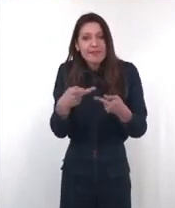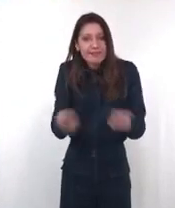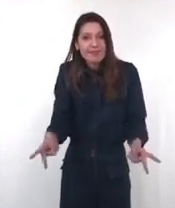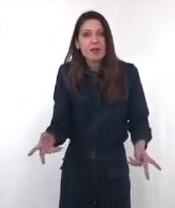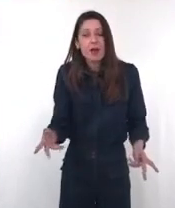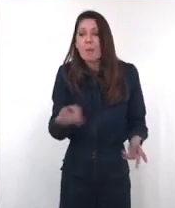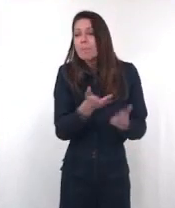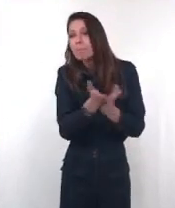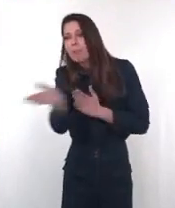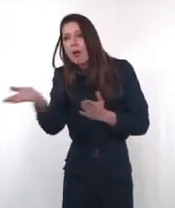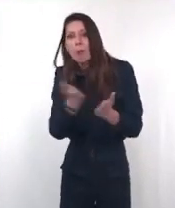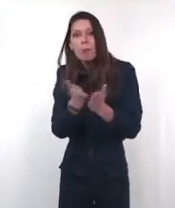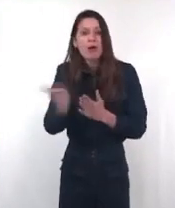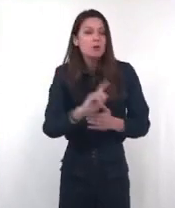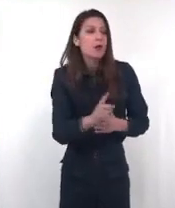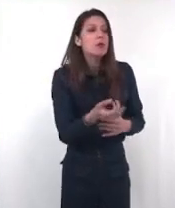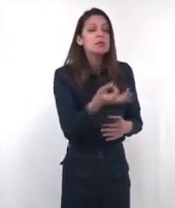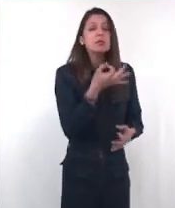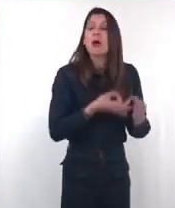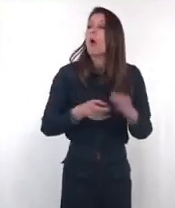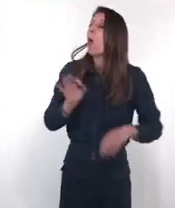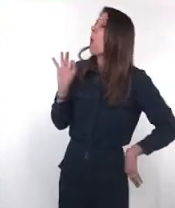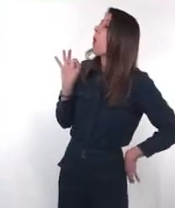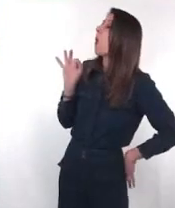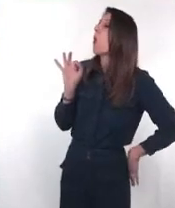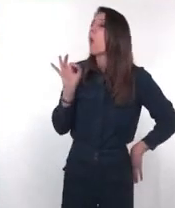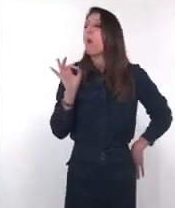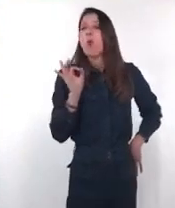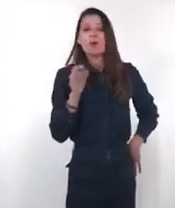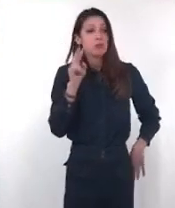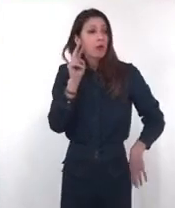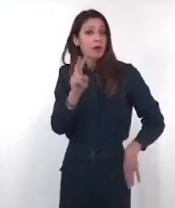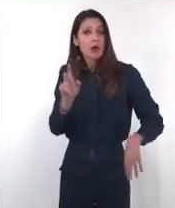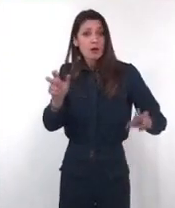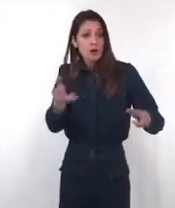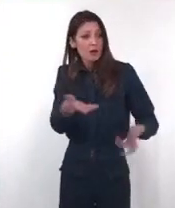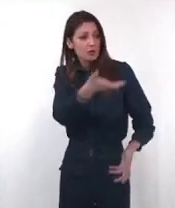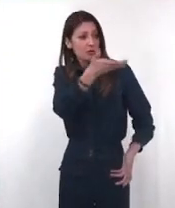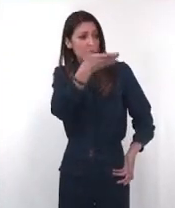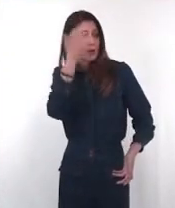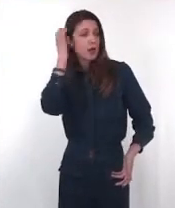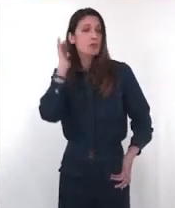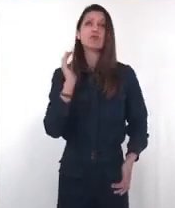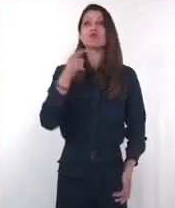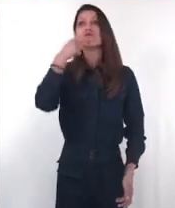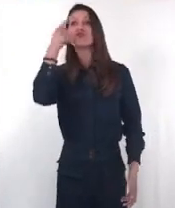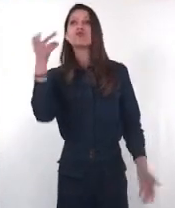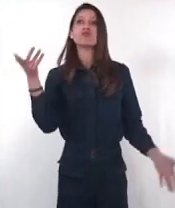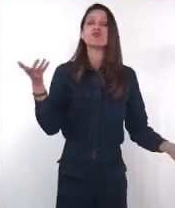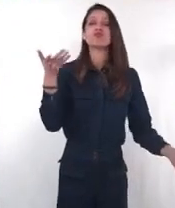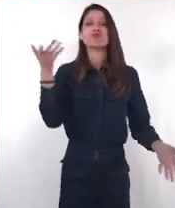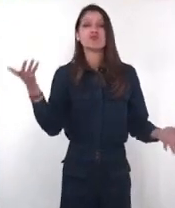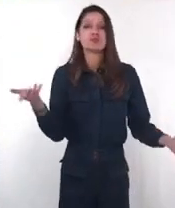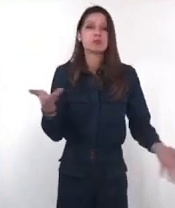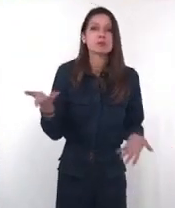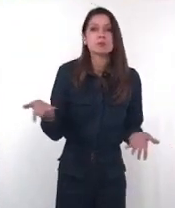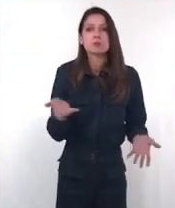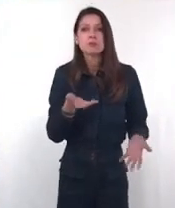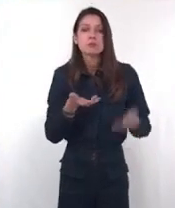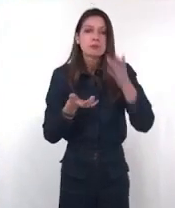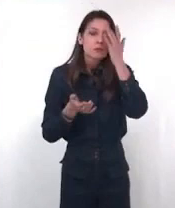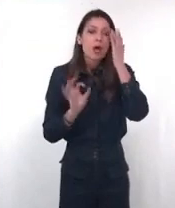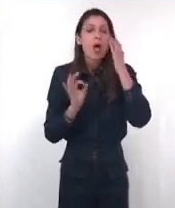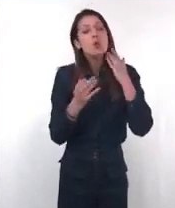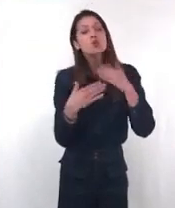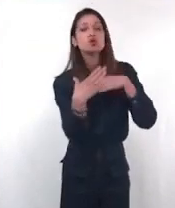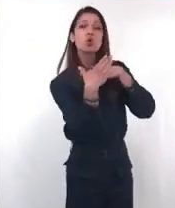maintenant dédaigneux, parce que vous regardez même pas, regardez-vous à la télé. Hein. J'ai répondu. Vous avez un côté, mais si obséquieux, dédaigneux. Alors vous nous